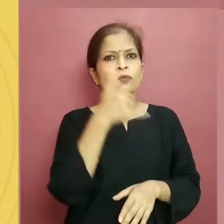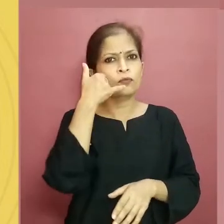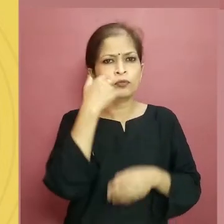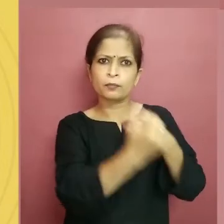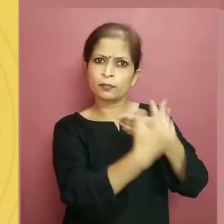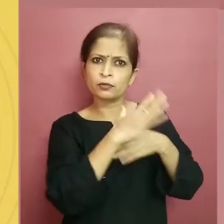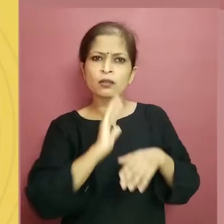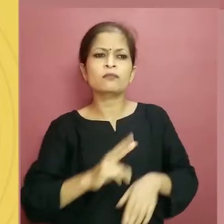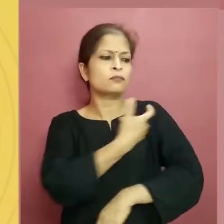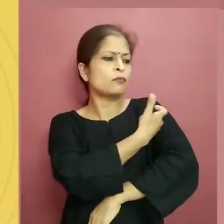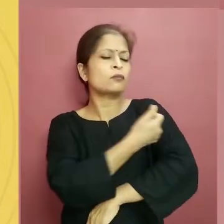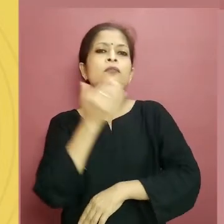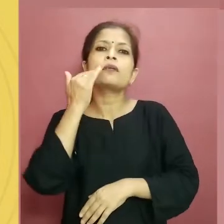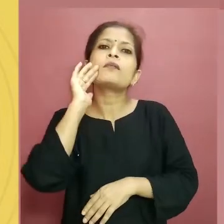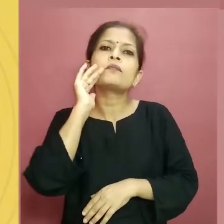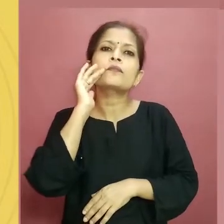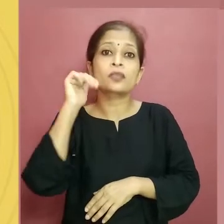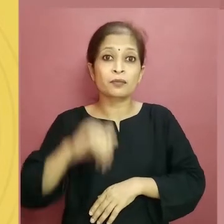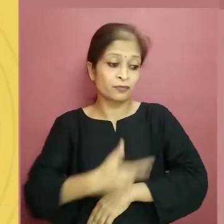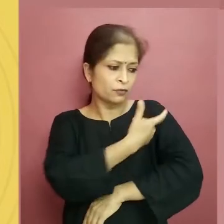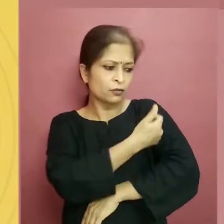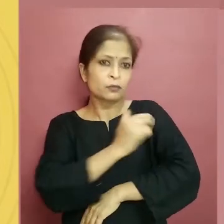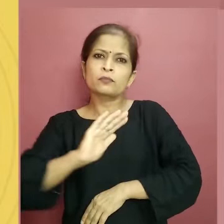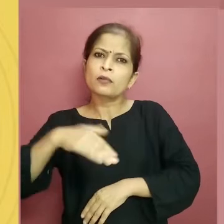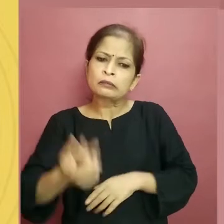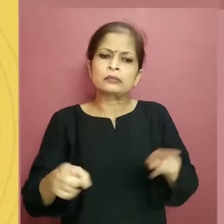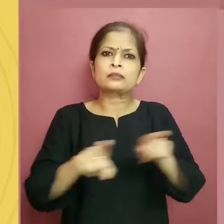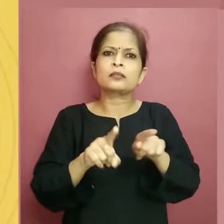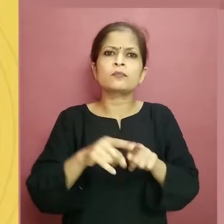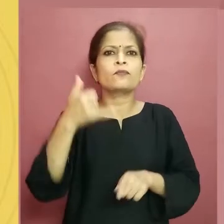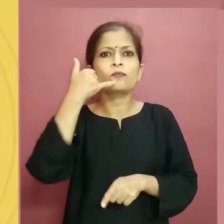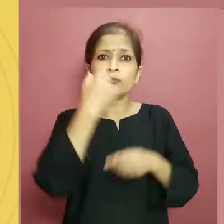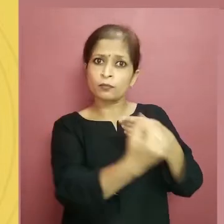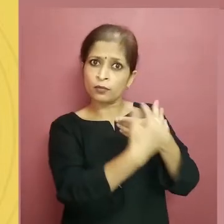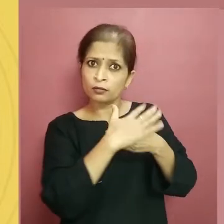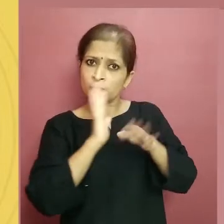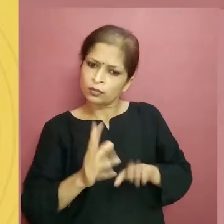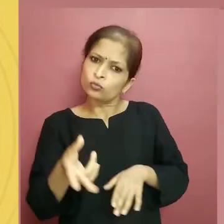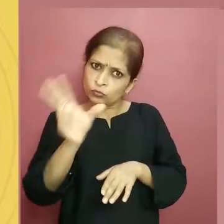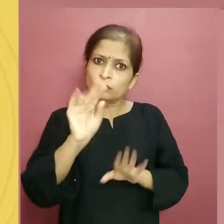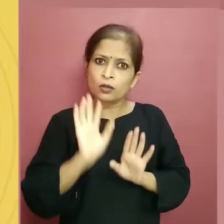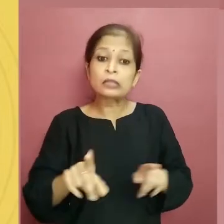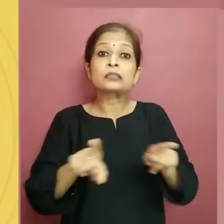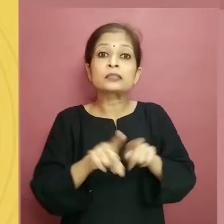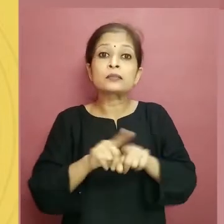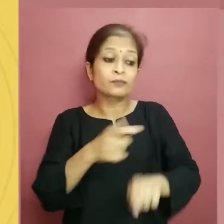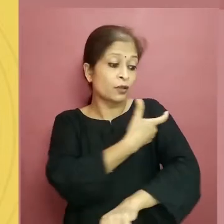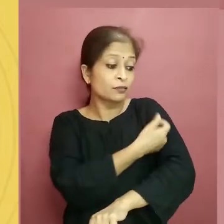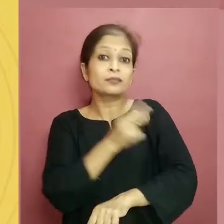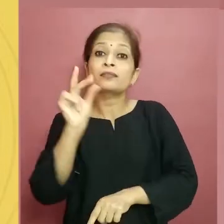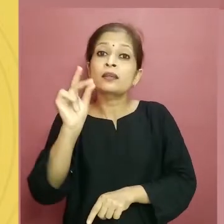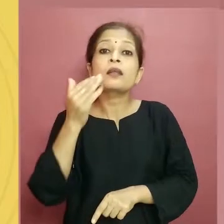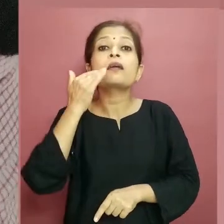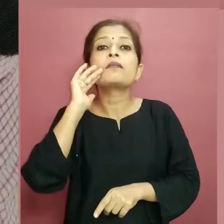को होगा। वैक्सीनेशन के बाद तुरंत फोन पर एक मैसेज फिर से आएगा कि तुम्हें अगली डोज किस तारीख को दी जाएगी। बस